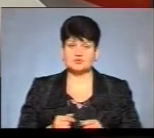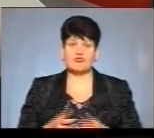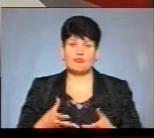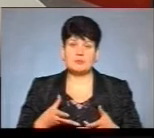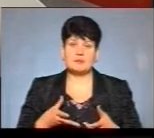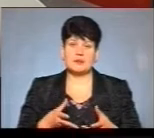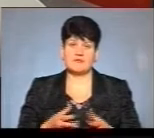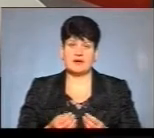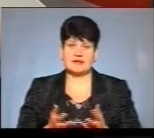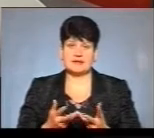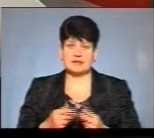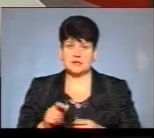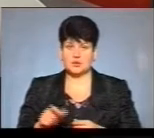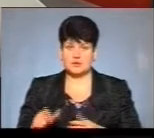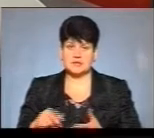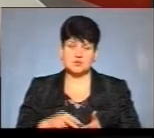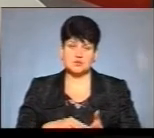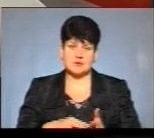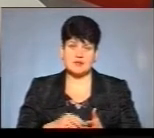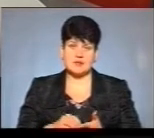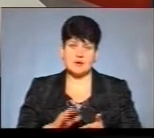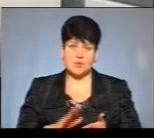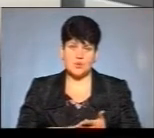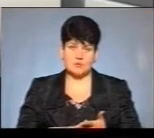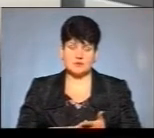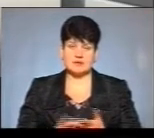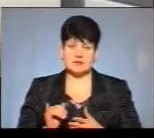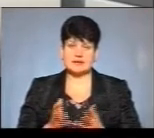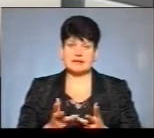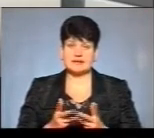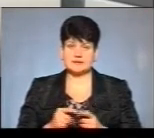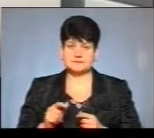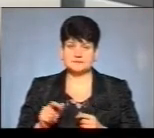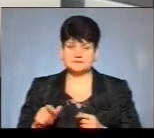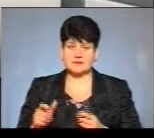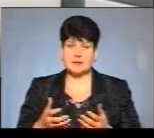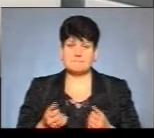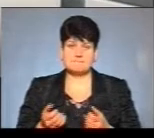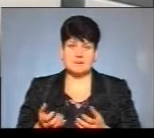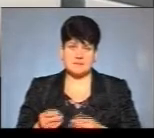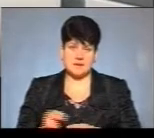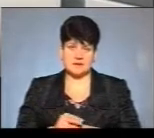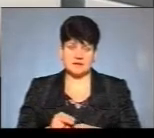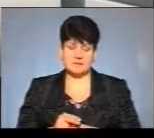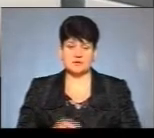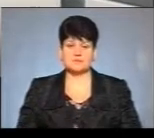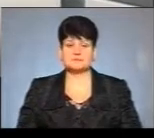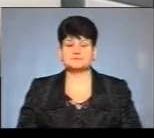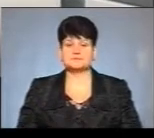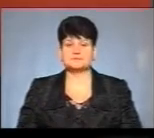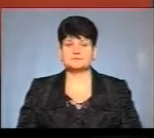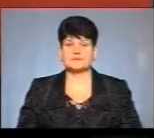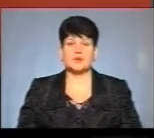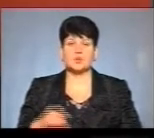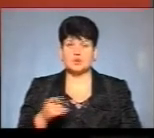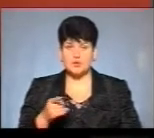впливає кількість людей, які стоять на обліку, і кількість пацієнтів, які приймають терапію. В